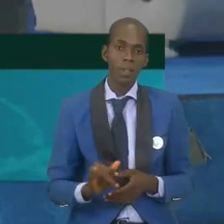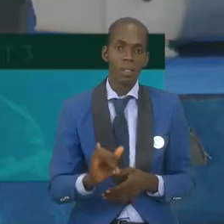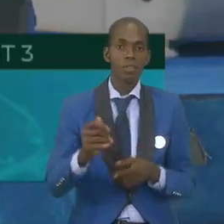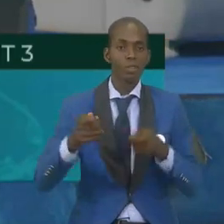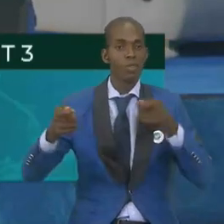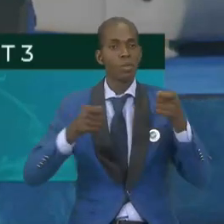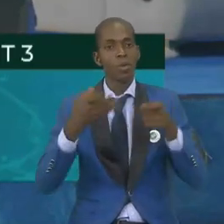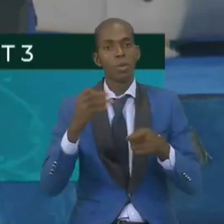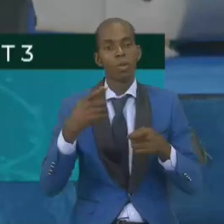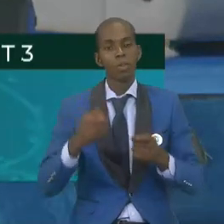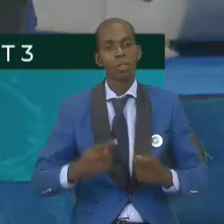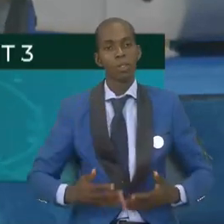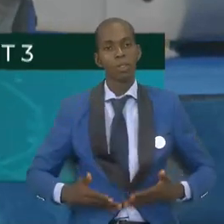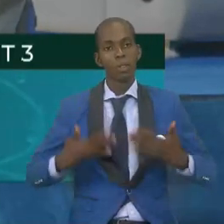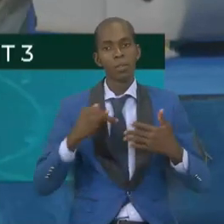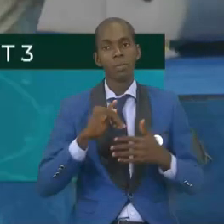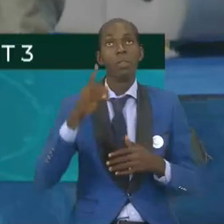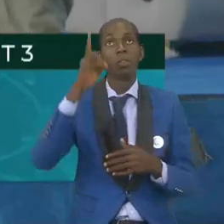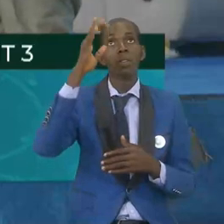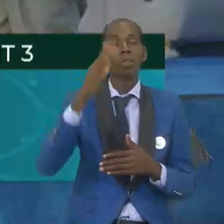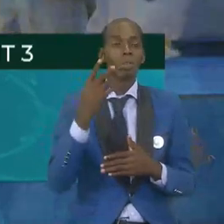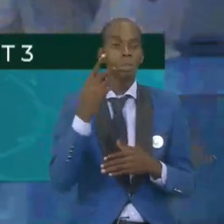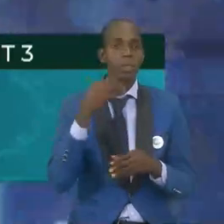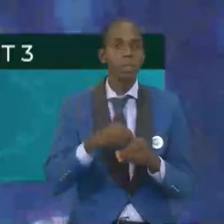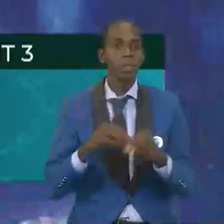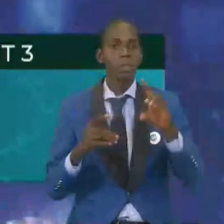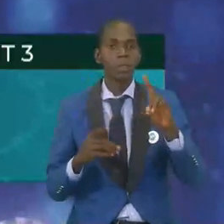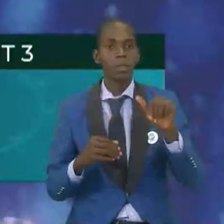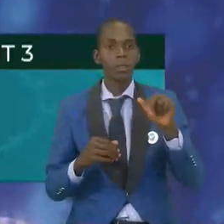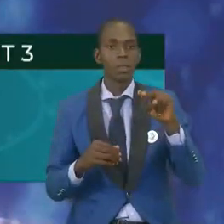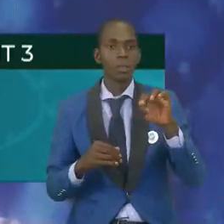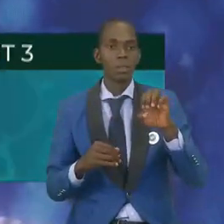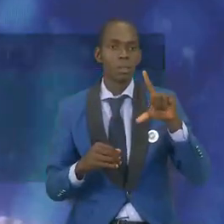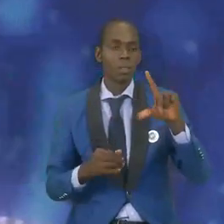domination éternelle du Dieu vivant.